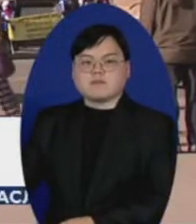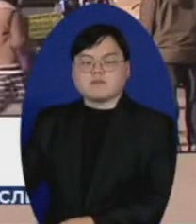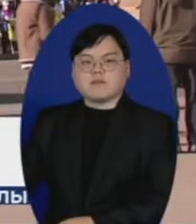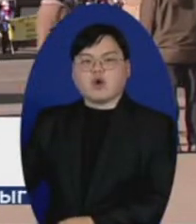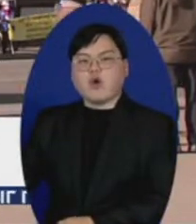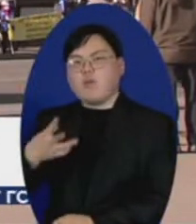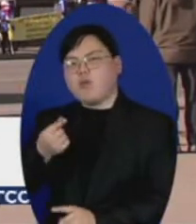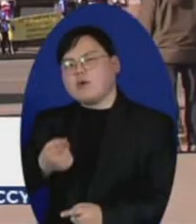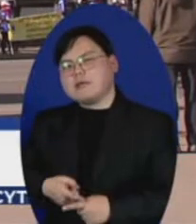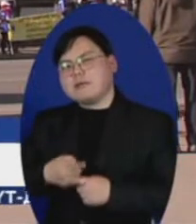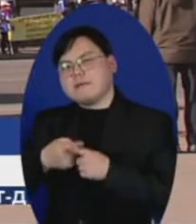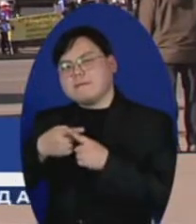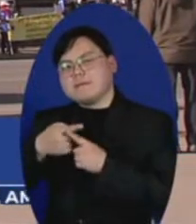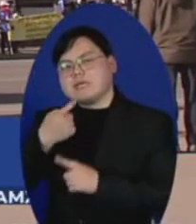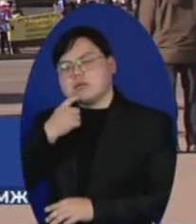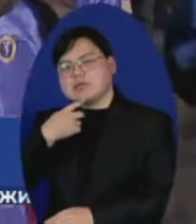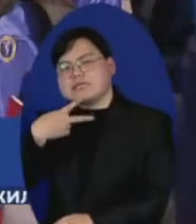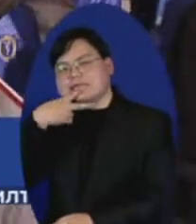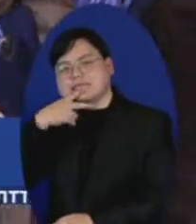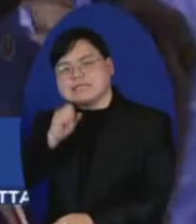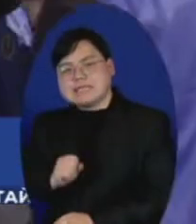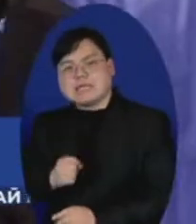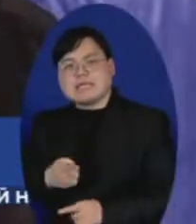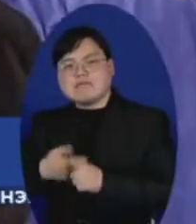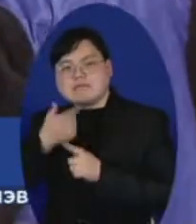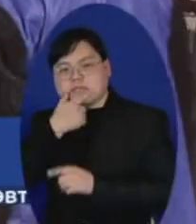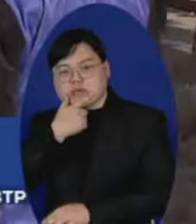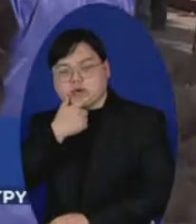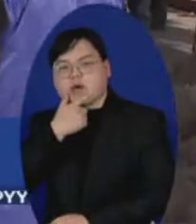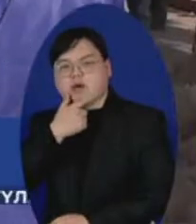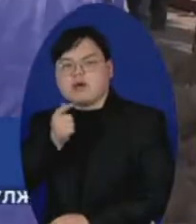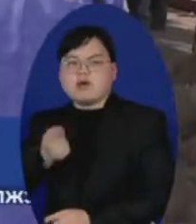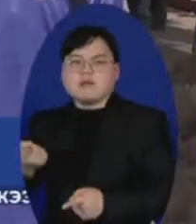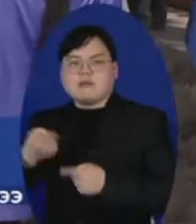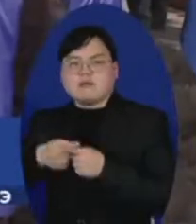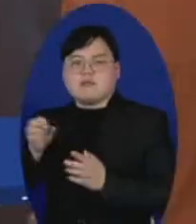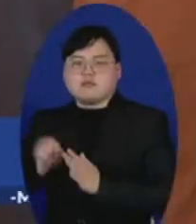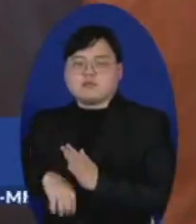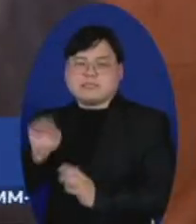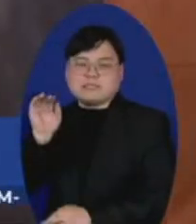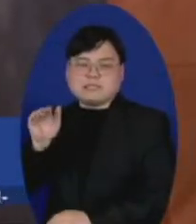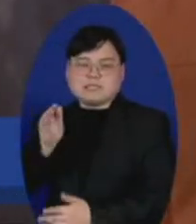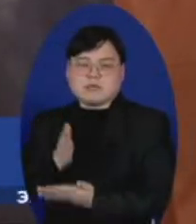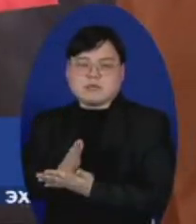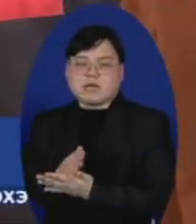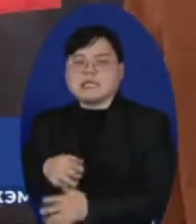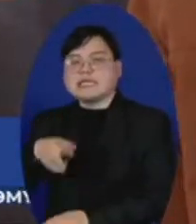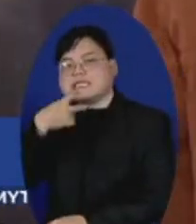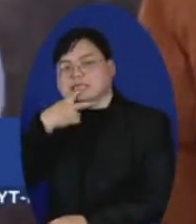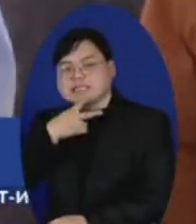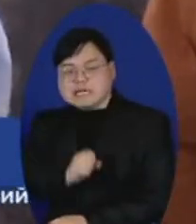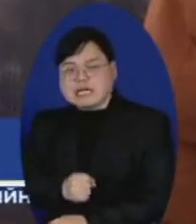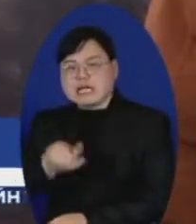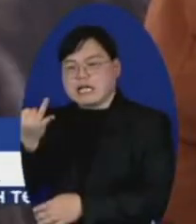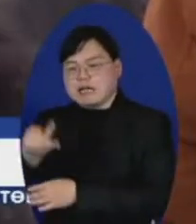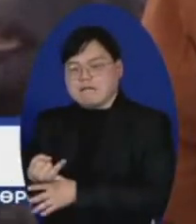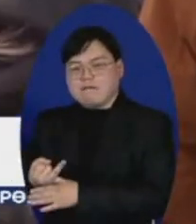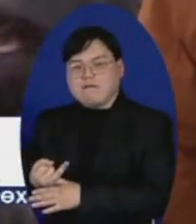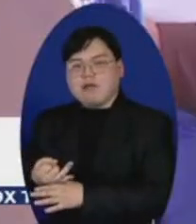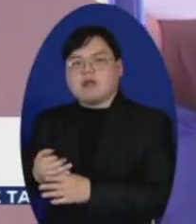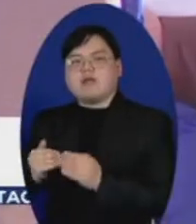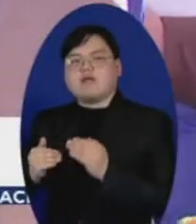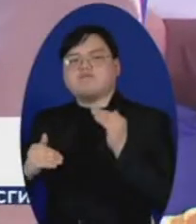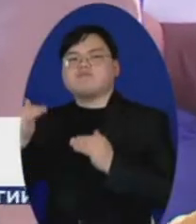Үнийн өсөлтөөс давж чадахгүй байгаа цалингийн хэмжээг нэмэгдүүлэх шаарлалтаа гэж үзэж байна. Өөрөөр хэлбэл цалин хөлсийг инфляцийн түвшингөөс